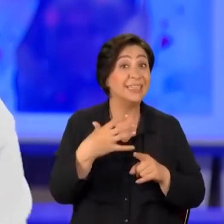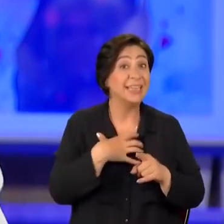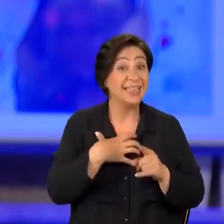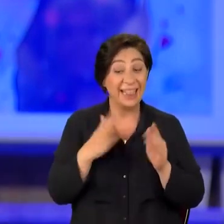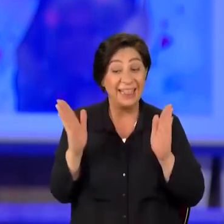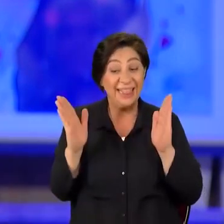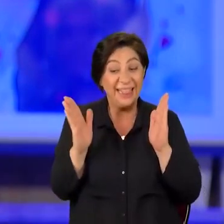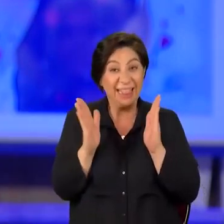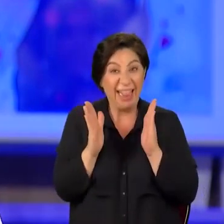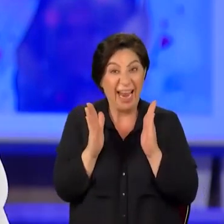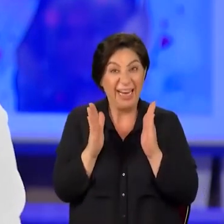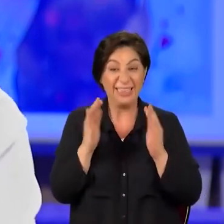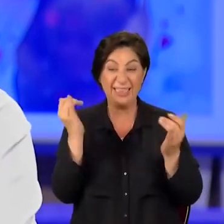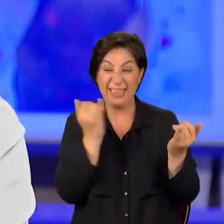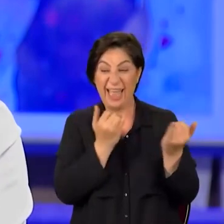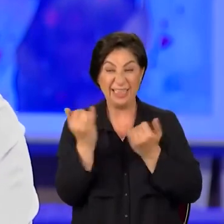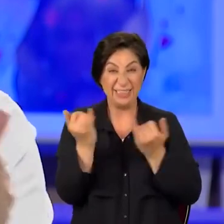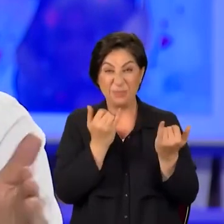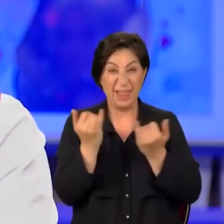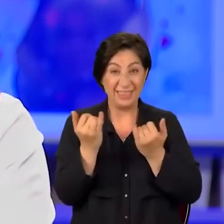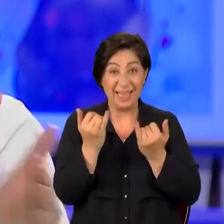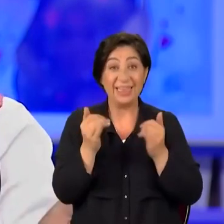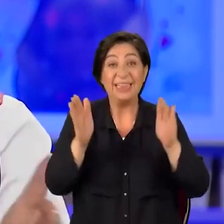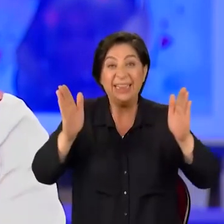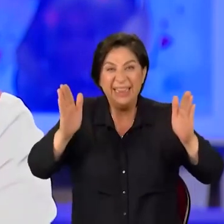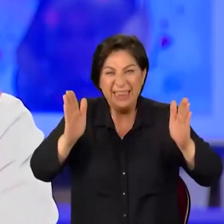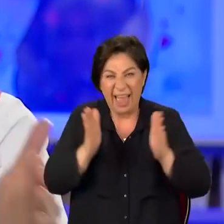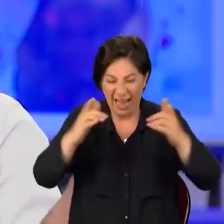akıllı siyasetçiler kendi dar mecralarından,